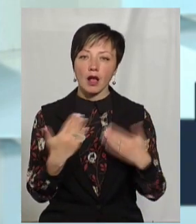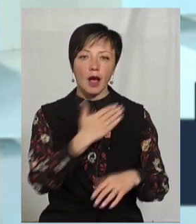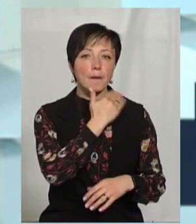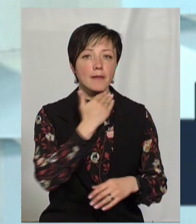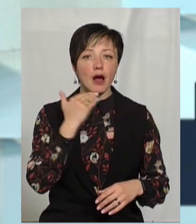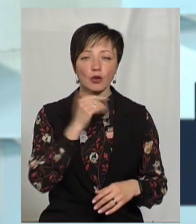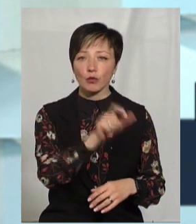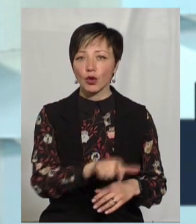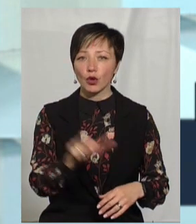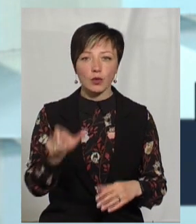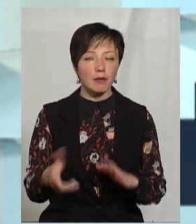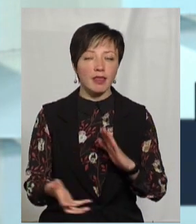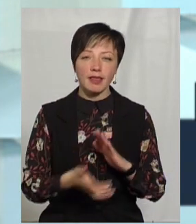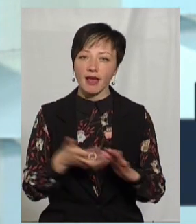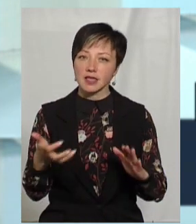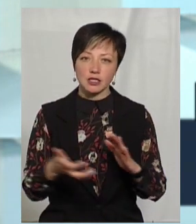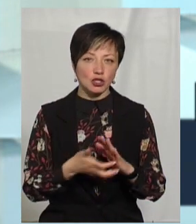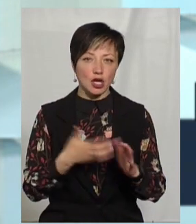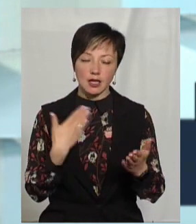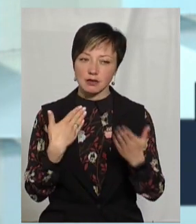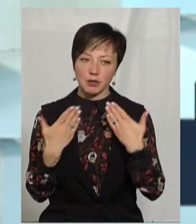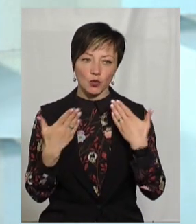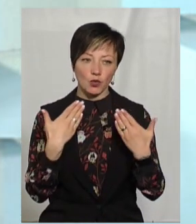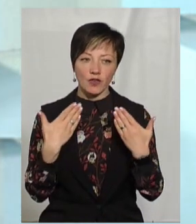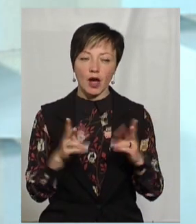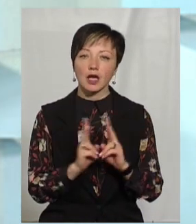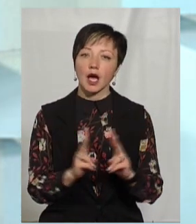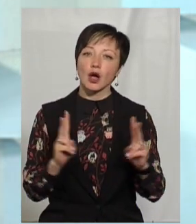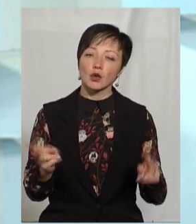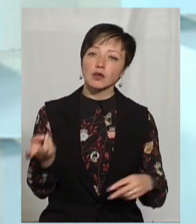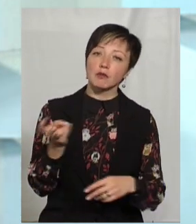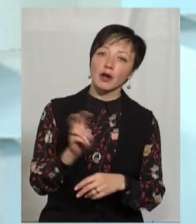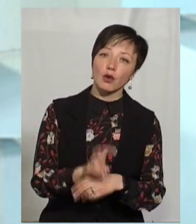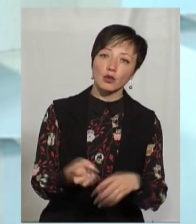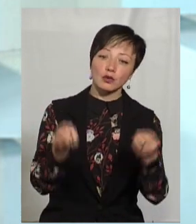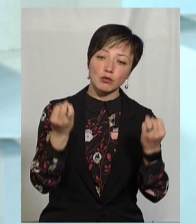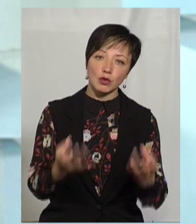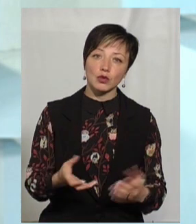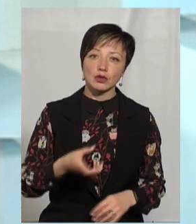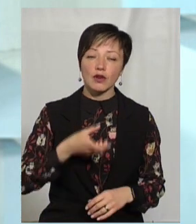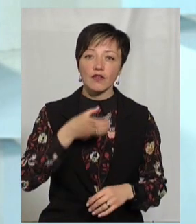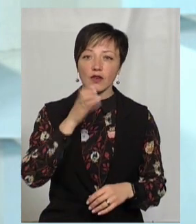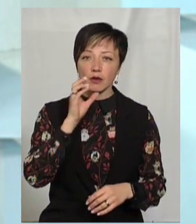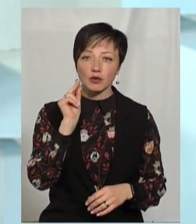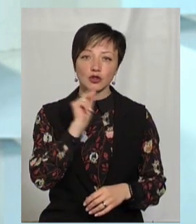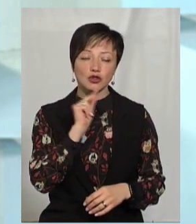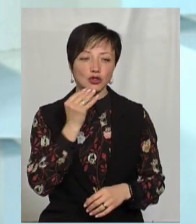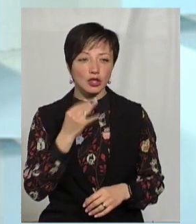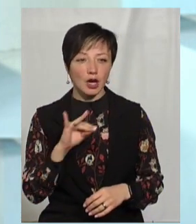Багатьом людям не вистачає спілкування. Хтось приходить просто випити чашку чаю